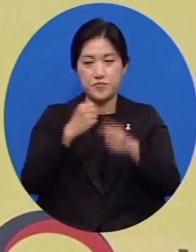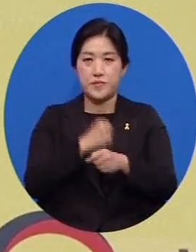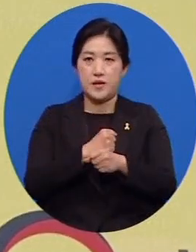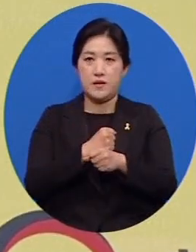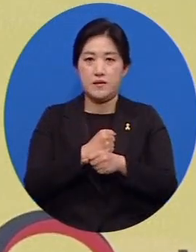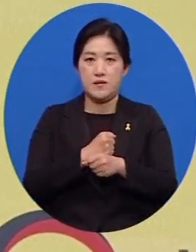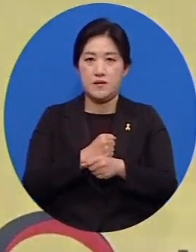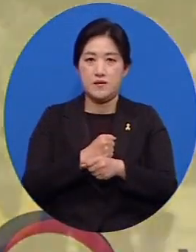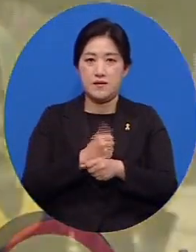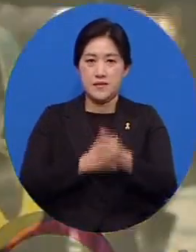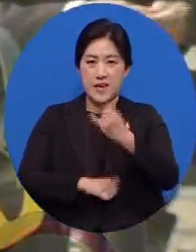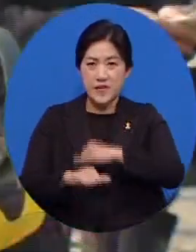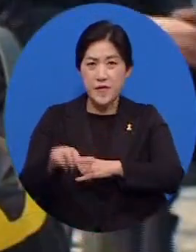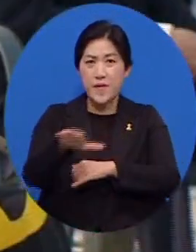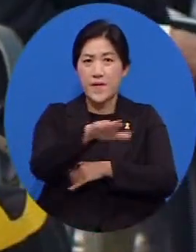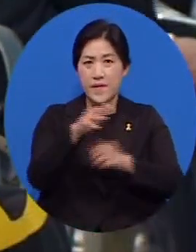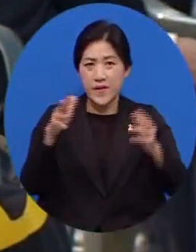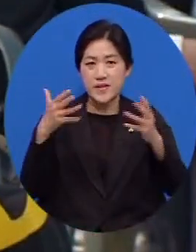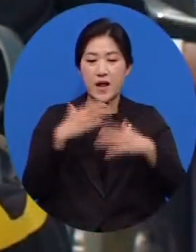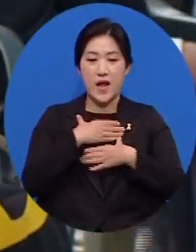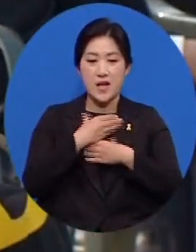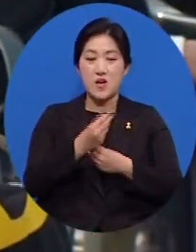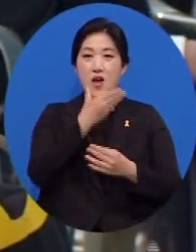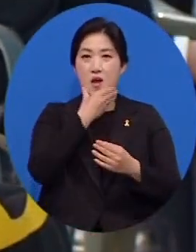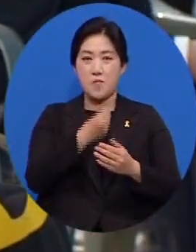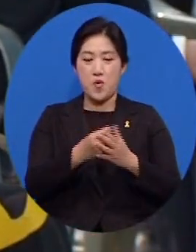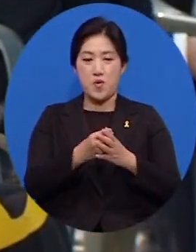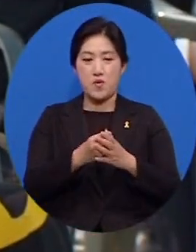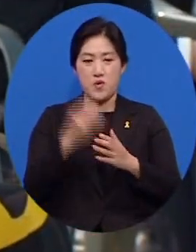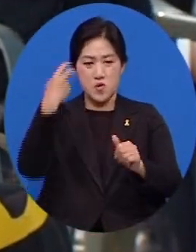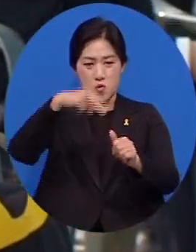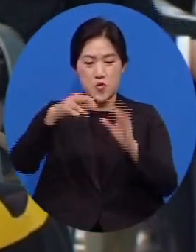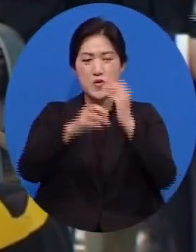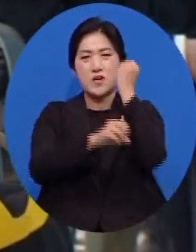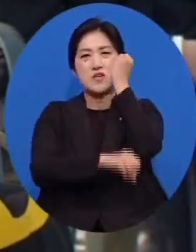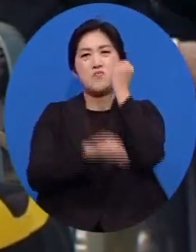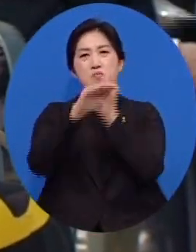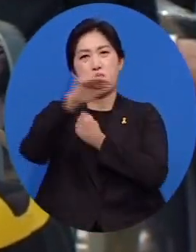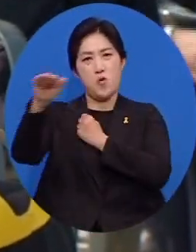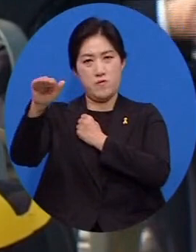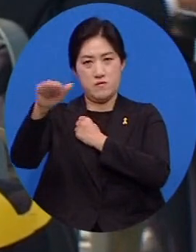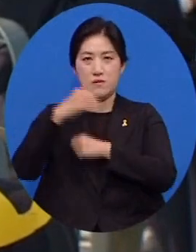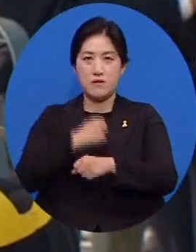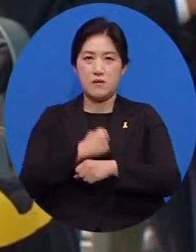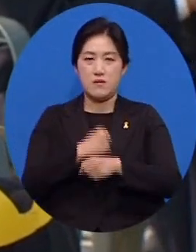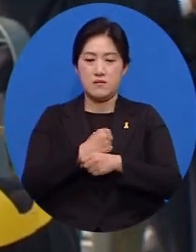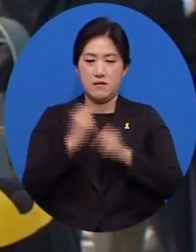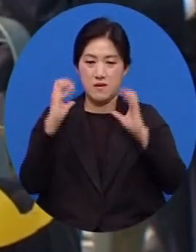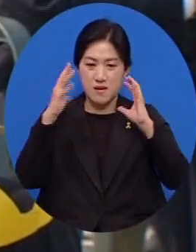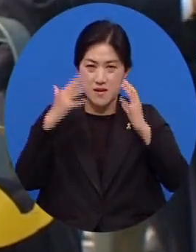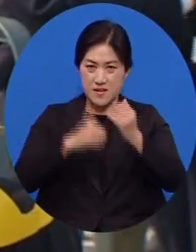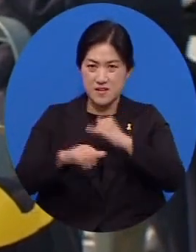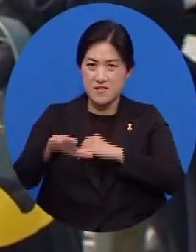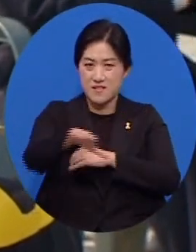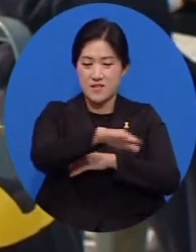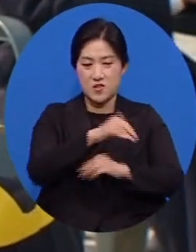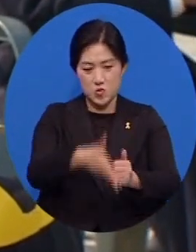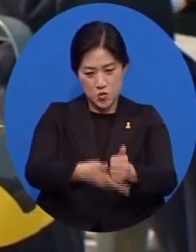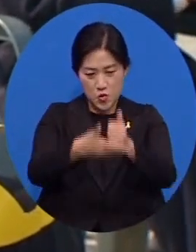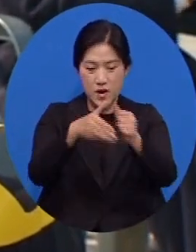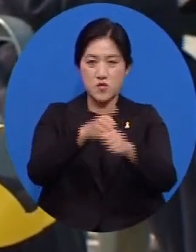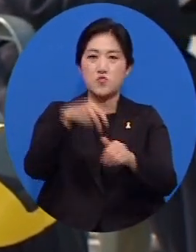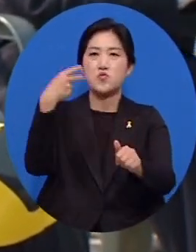아이들의 안전과 행복을 우리 교육의 기본으로 더욱 충실히 세우고 아이들을 존중하는